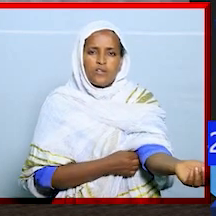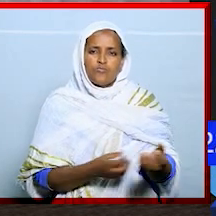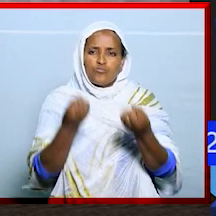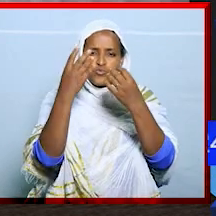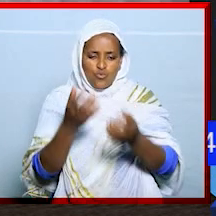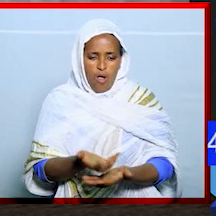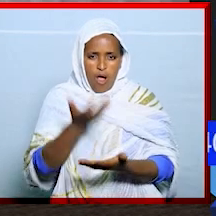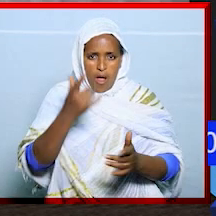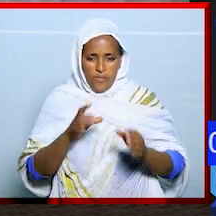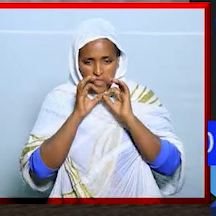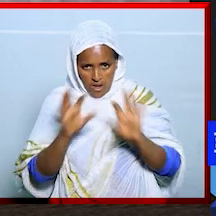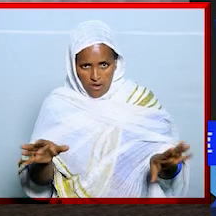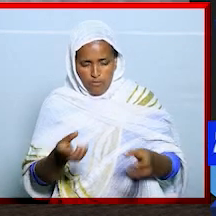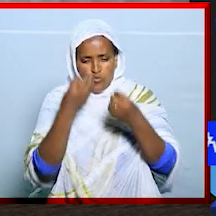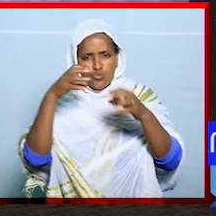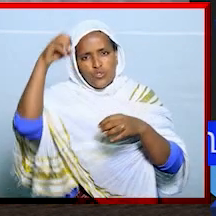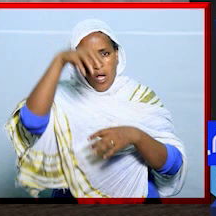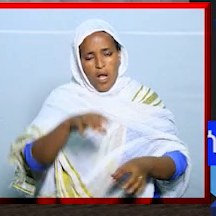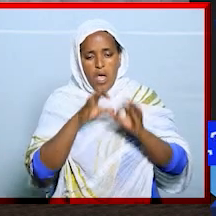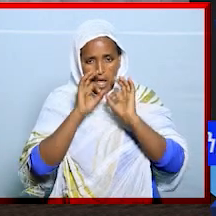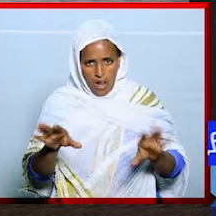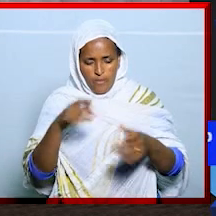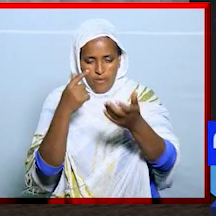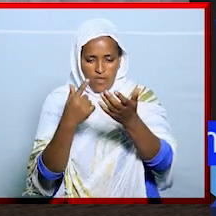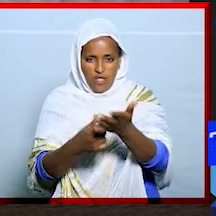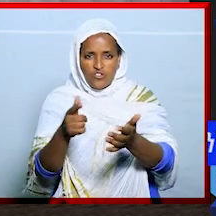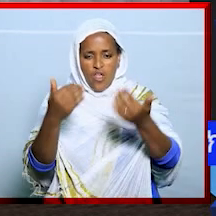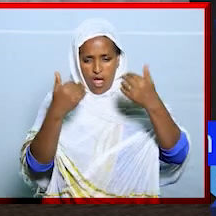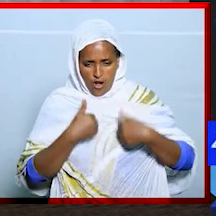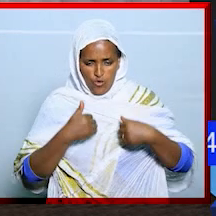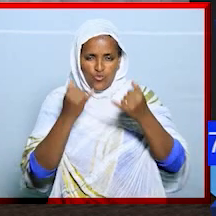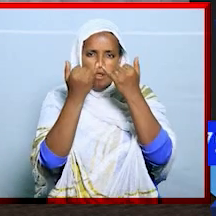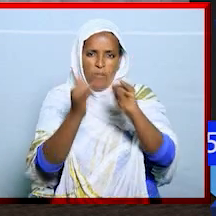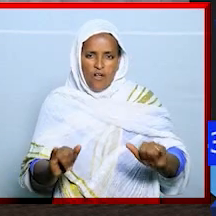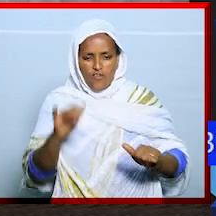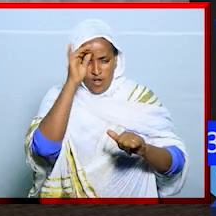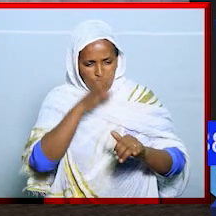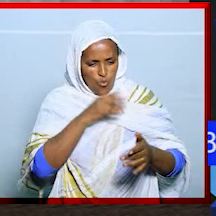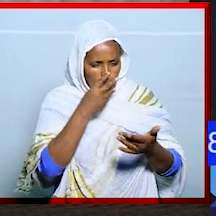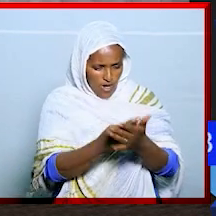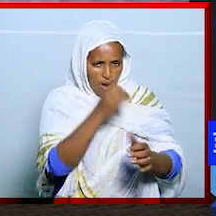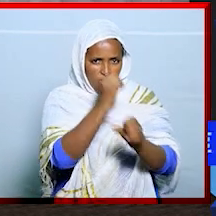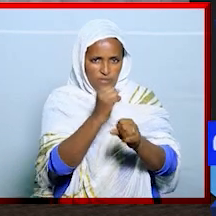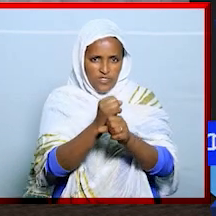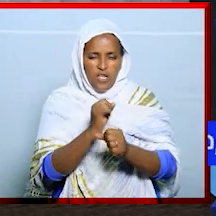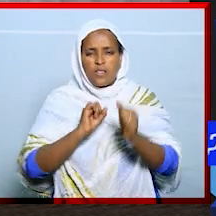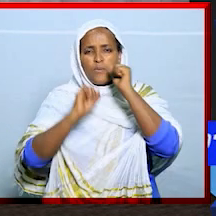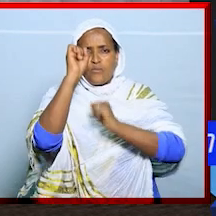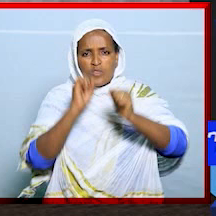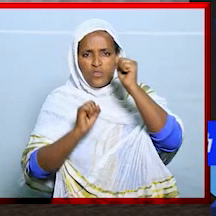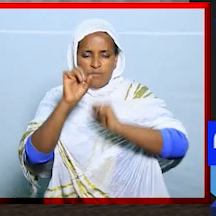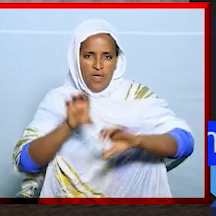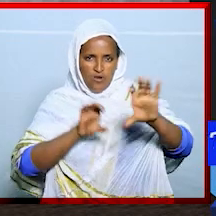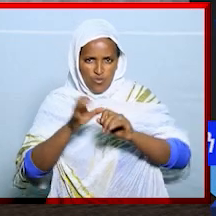ብዙ ሀብት ባይኖራችሁም ብዙ ጸጋ ባይኖራችሁም ያችን ያለቻቸው ለማካፈል ለሰው መልካም ለመስራት